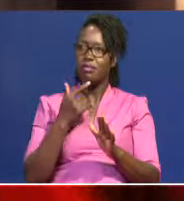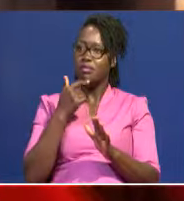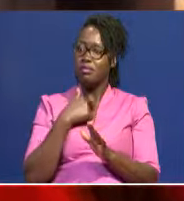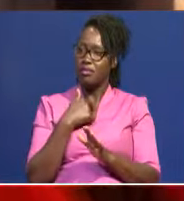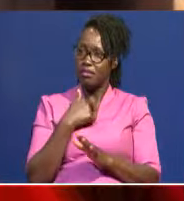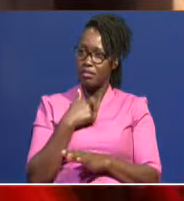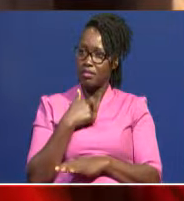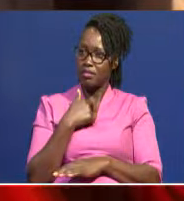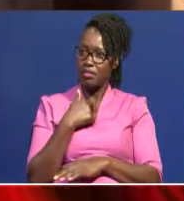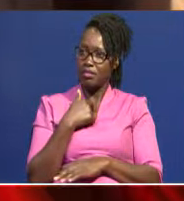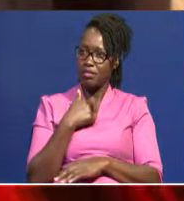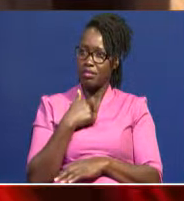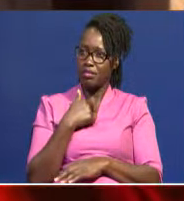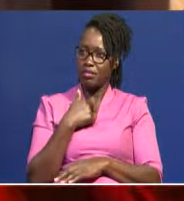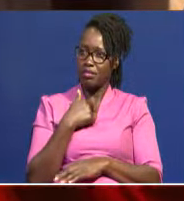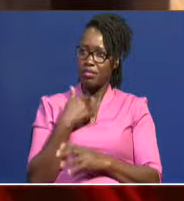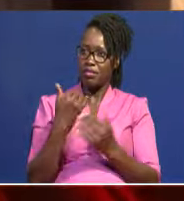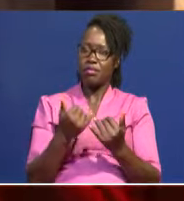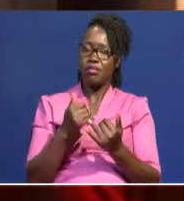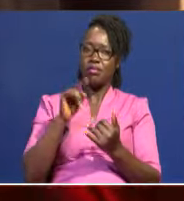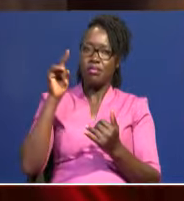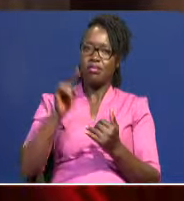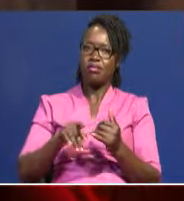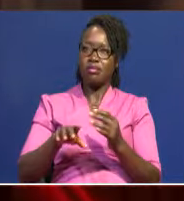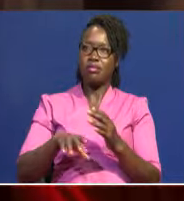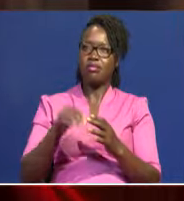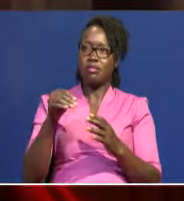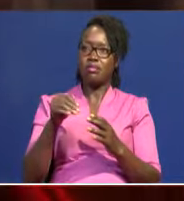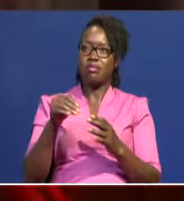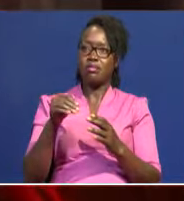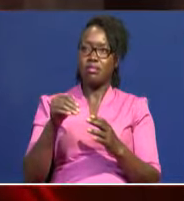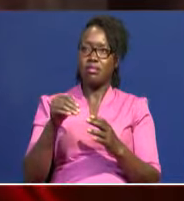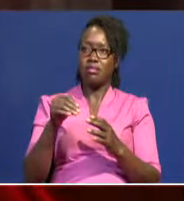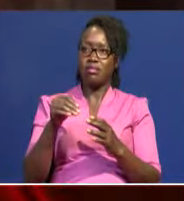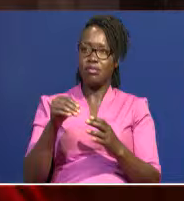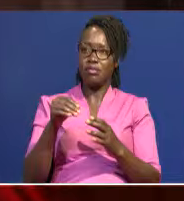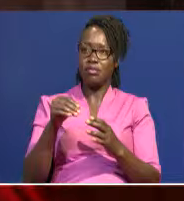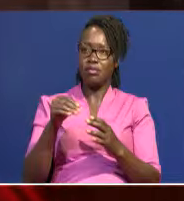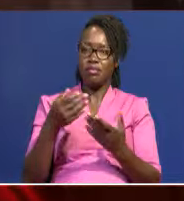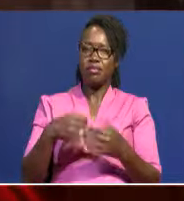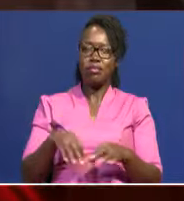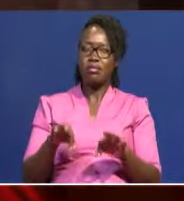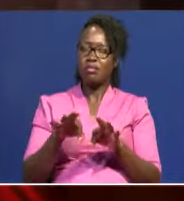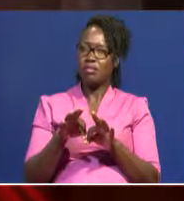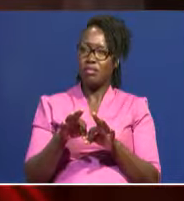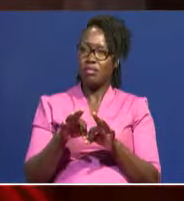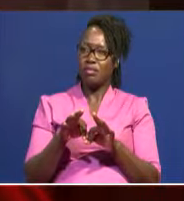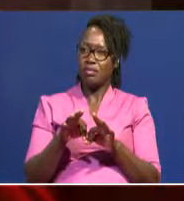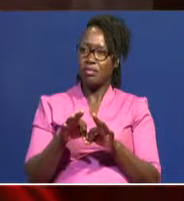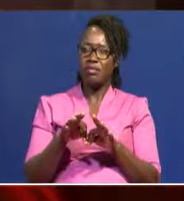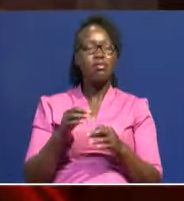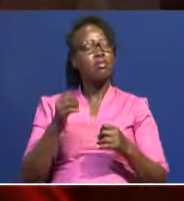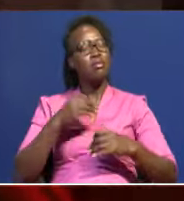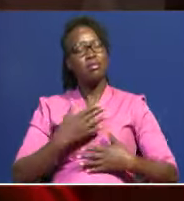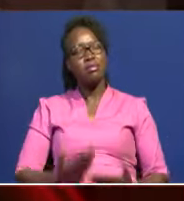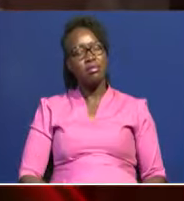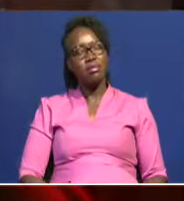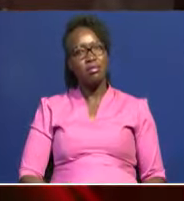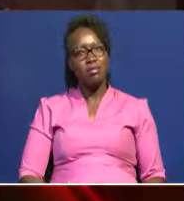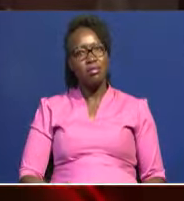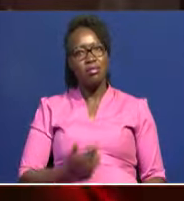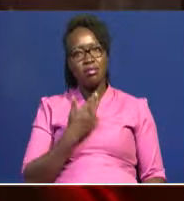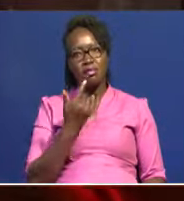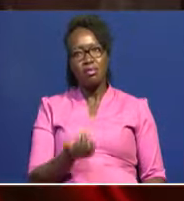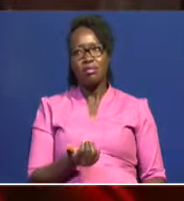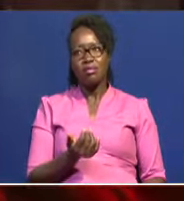kaniambia sahi atuwezi tukapata mtoto wako wako wa field huko. Sasa nikasindwa vile nitafanya, nikawaambia